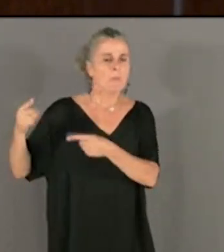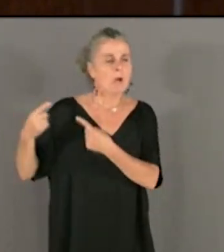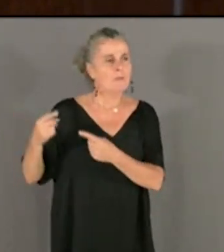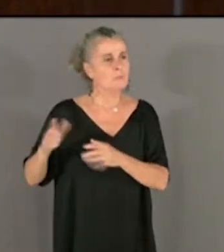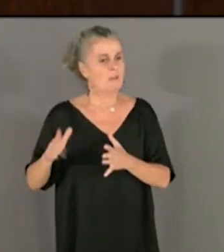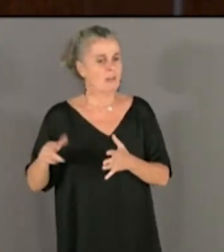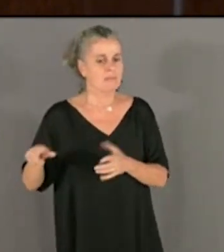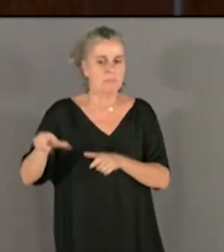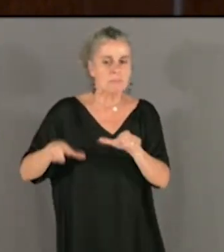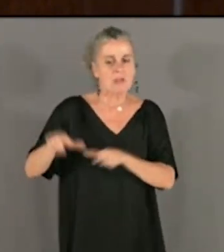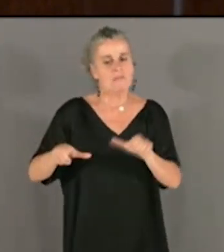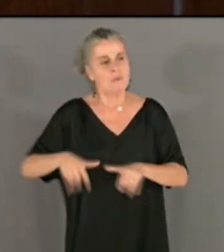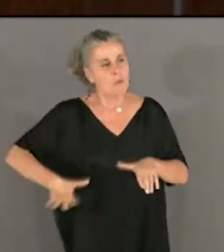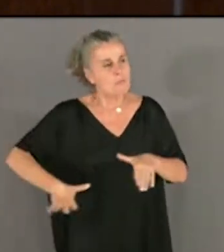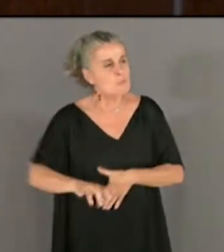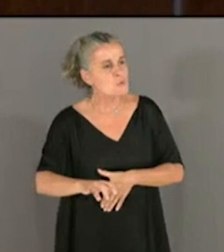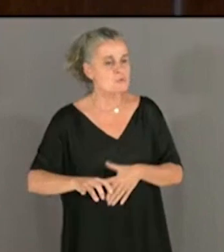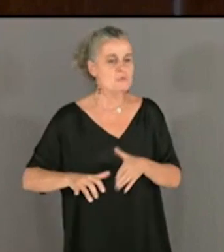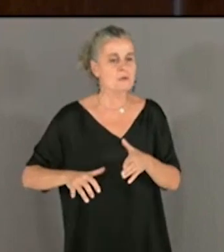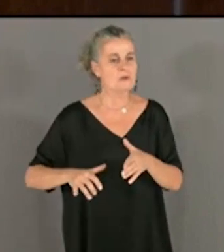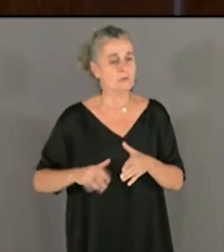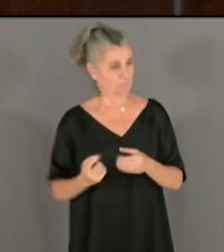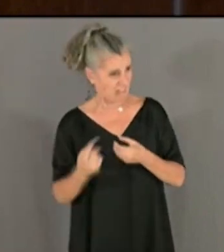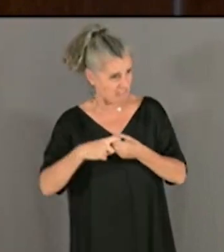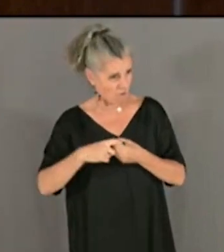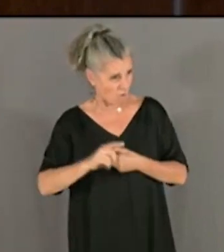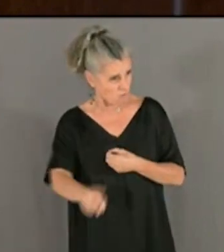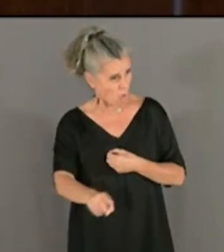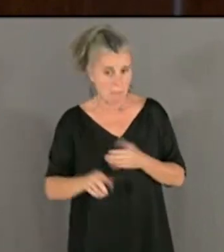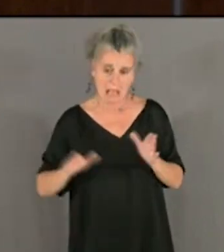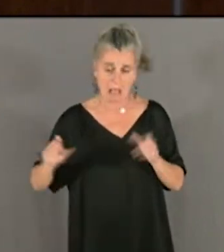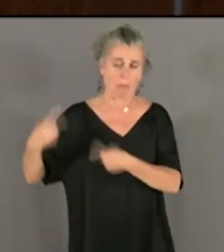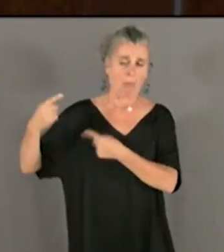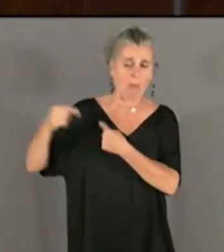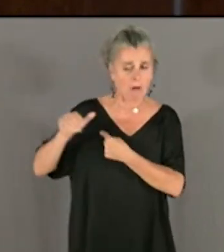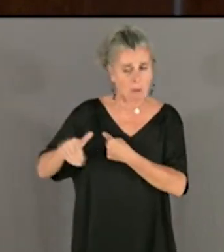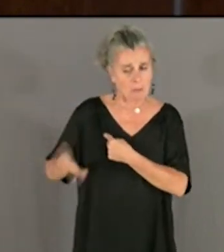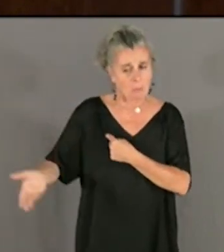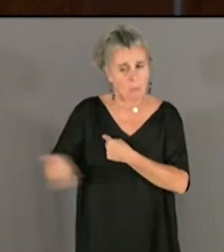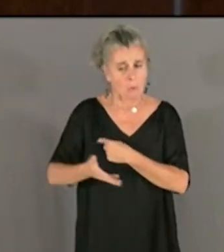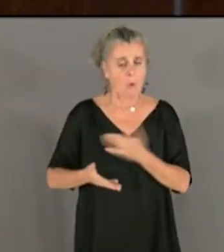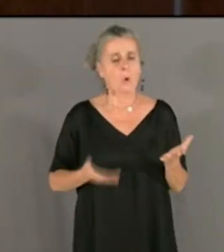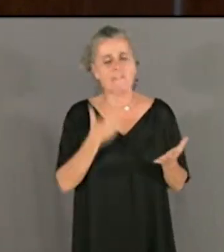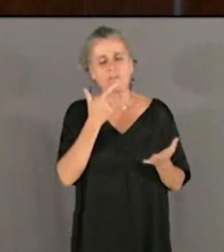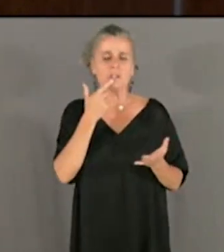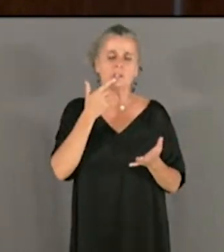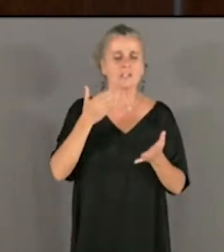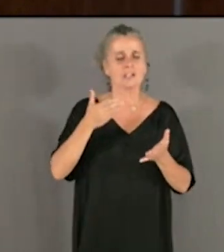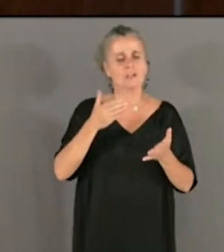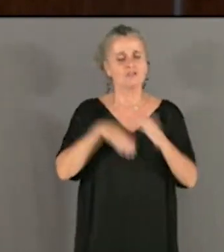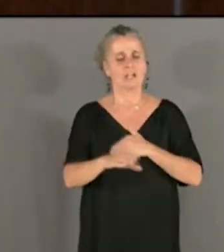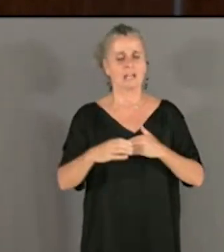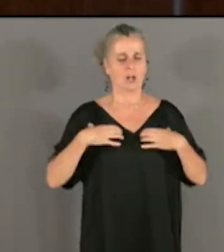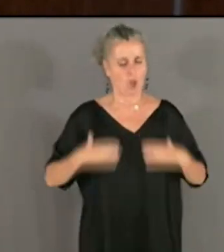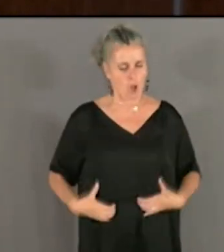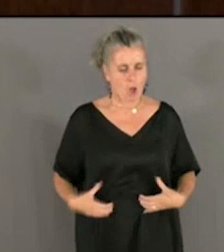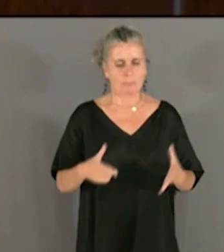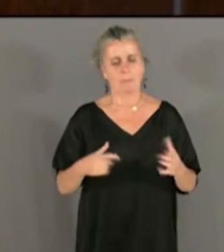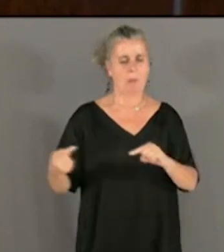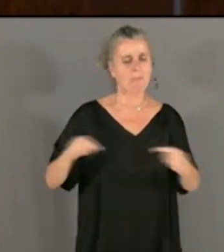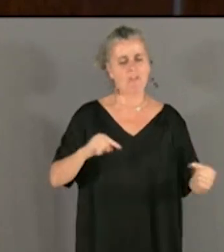de pratiquants qui ne sont même pas adhérents. Donc il y aurait une mésentente dans le club. Mais dans quel club? Dans